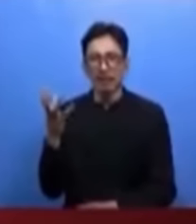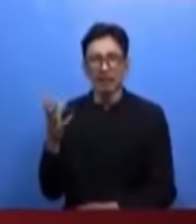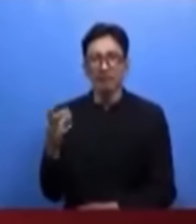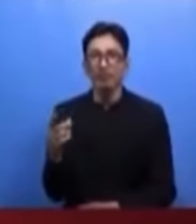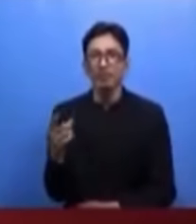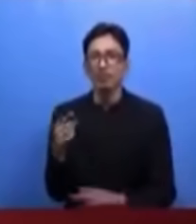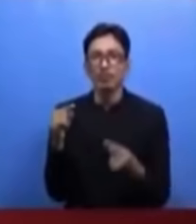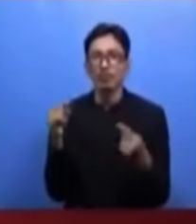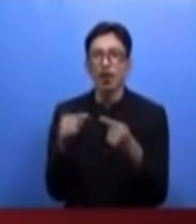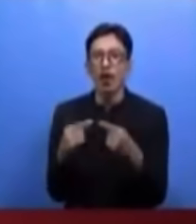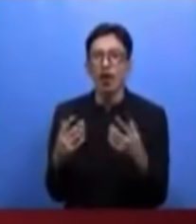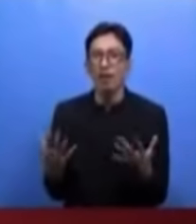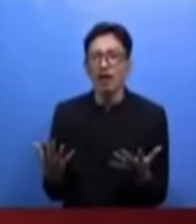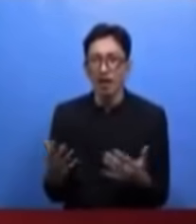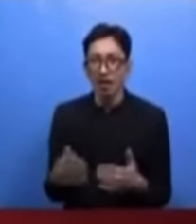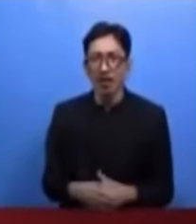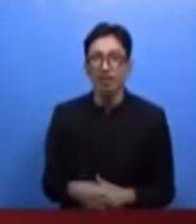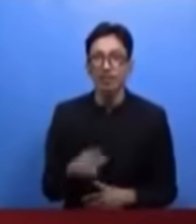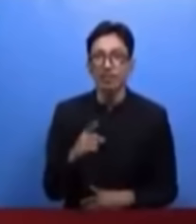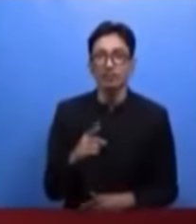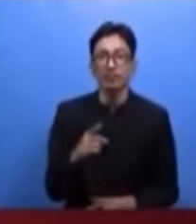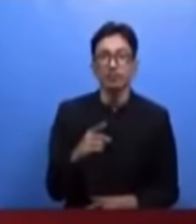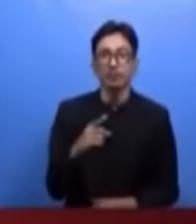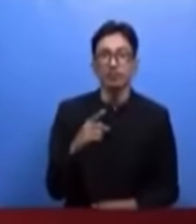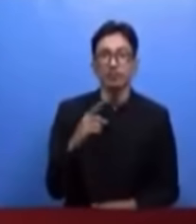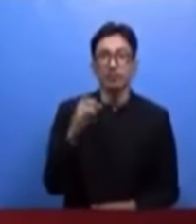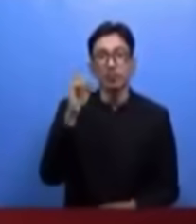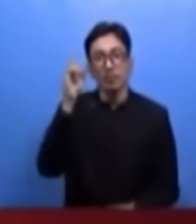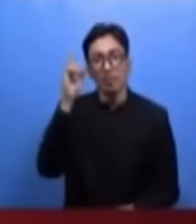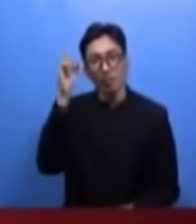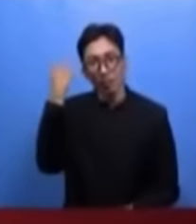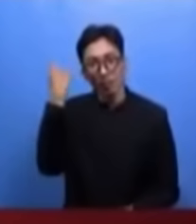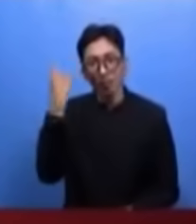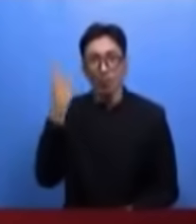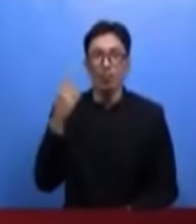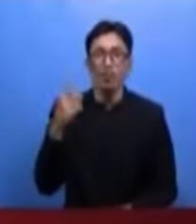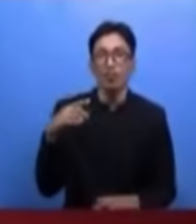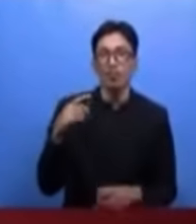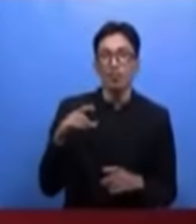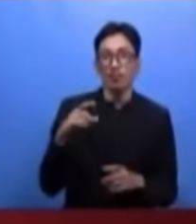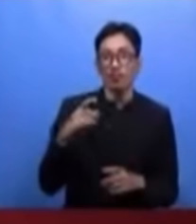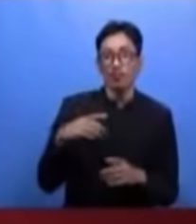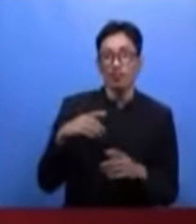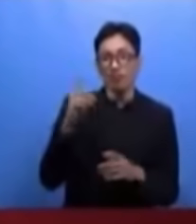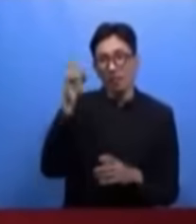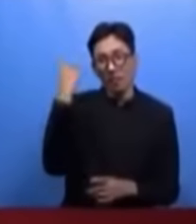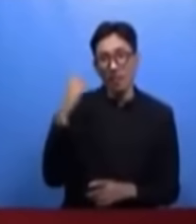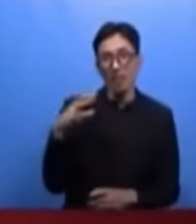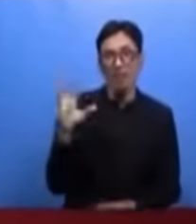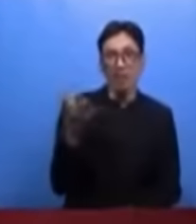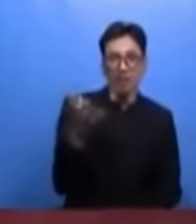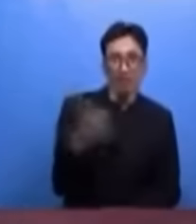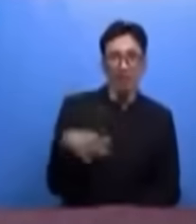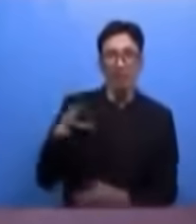fungsional antara Pemprov Banten dengan pemerintah pusat. Mohon dijelaskan.